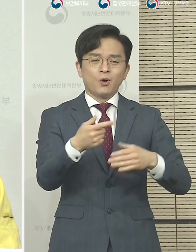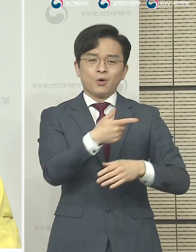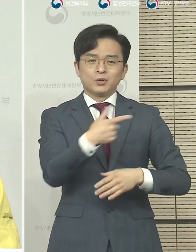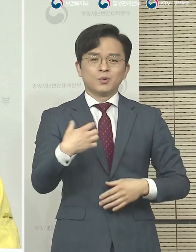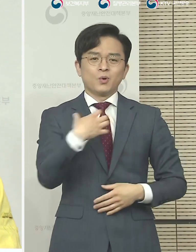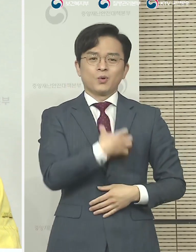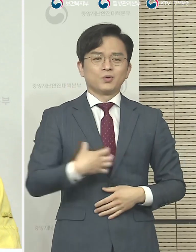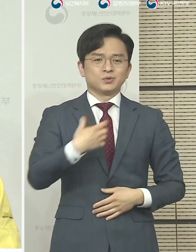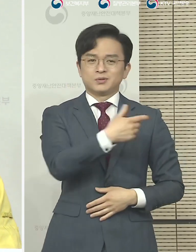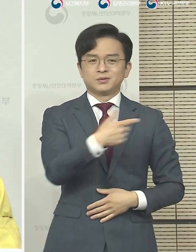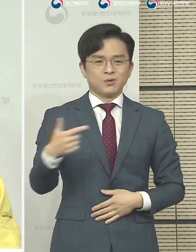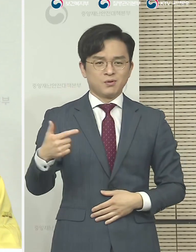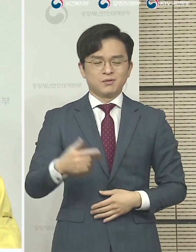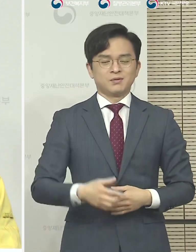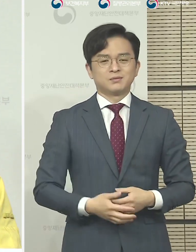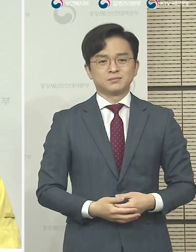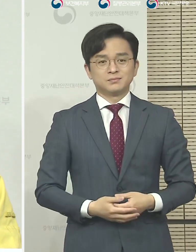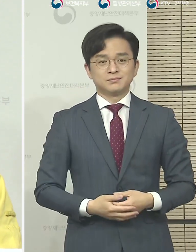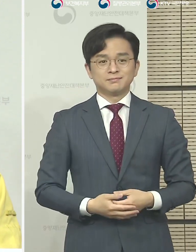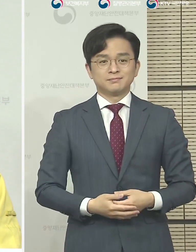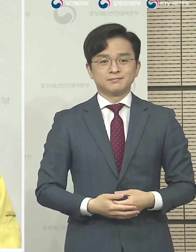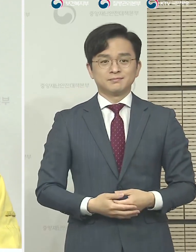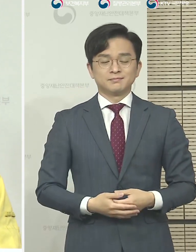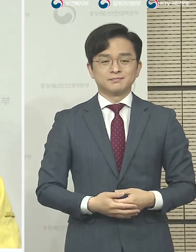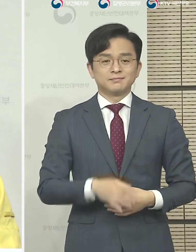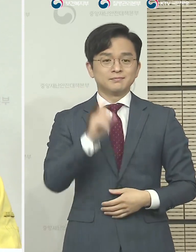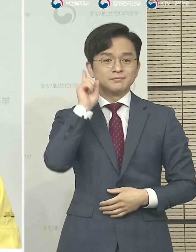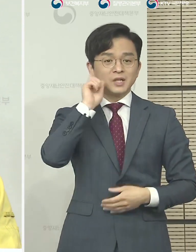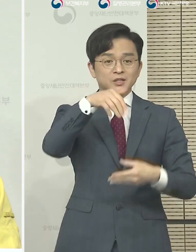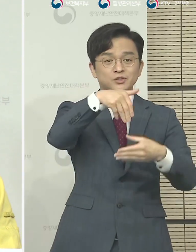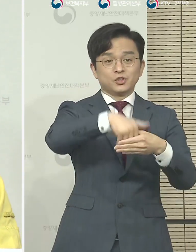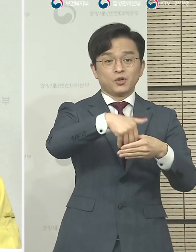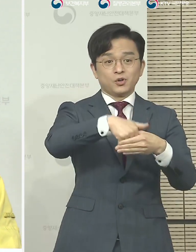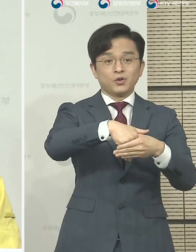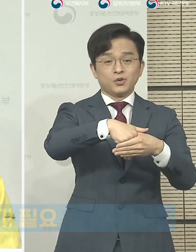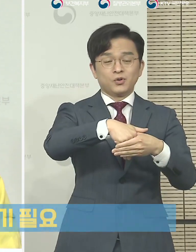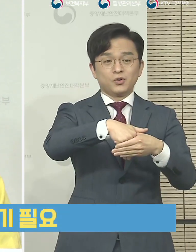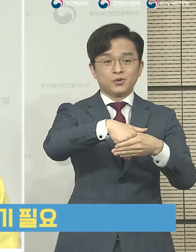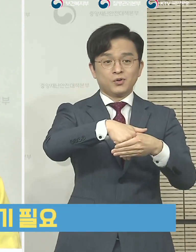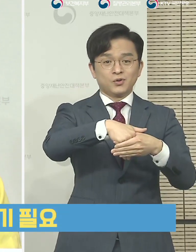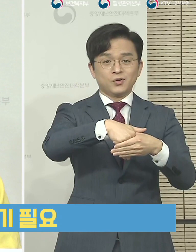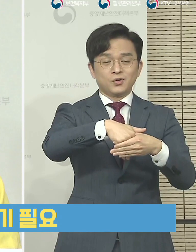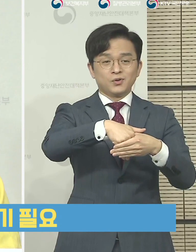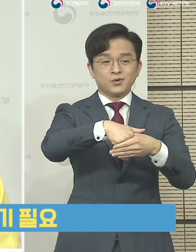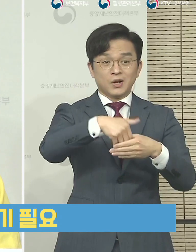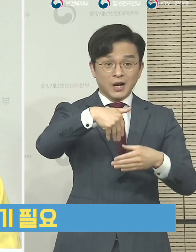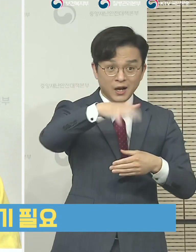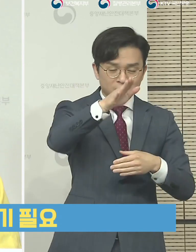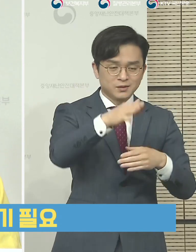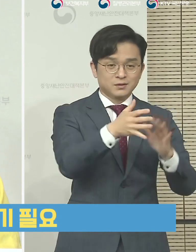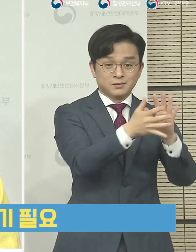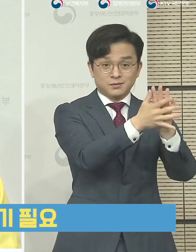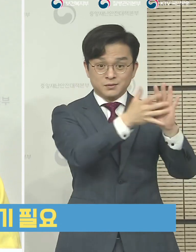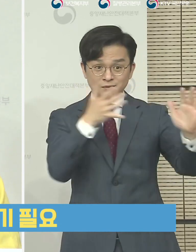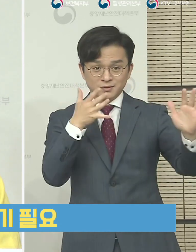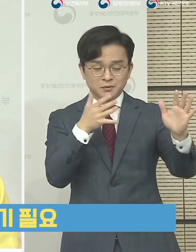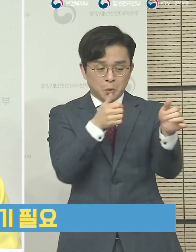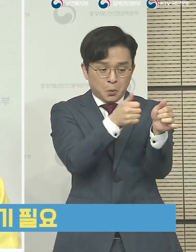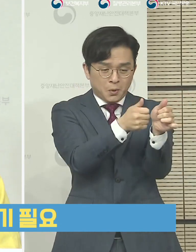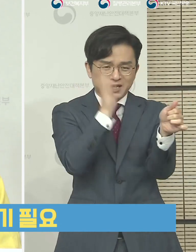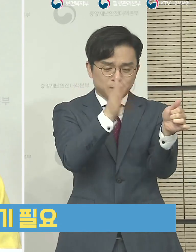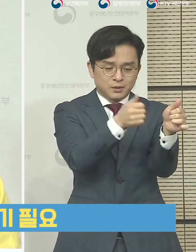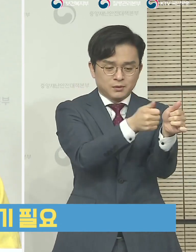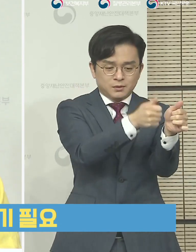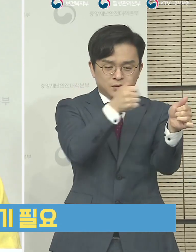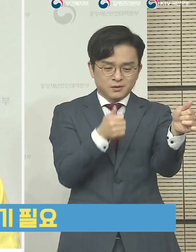방역당국으로서 걱정이 되는 상황입니다. 내일 총선 투표를 하시기 위해 줄을 설 때는 1m 이상 충분한